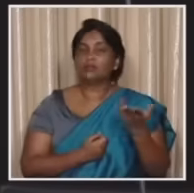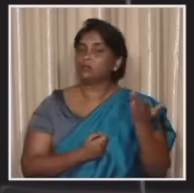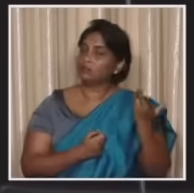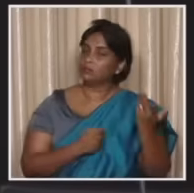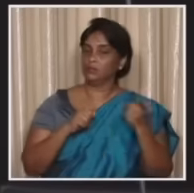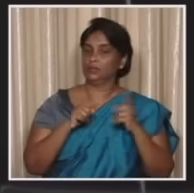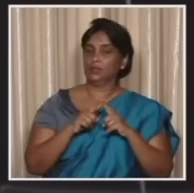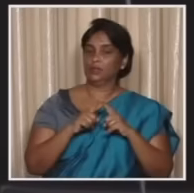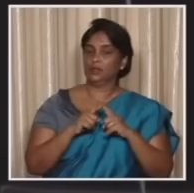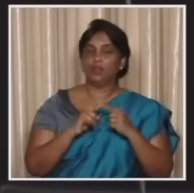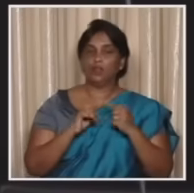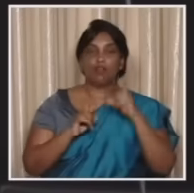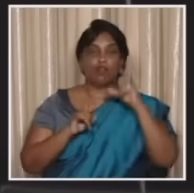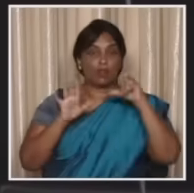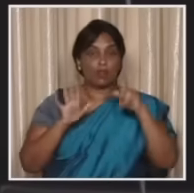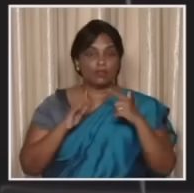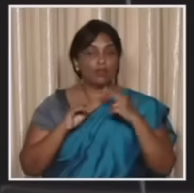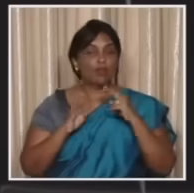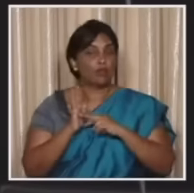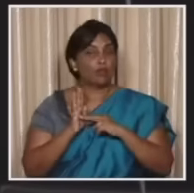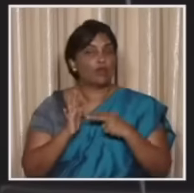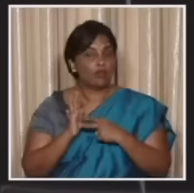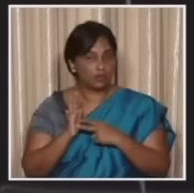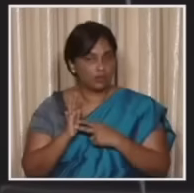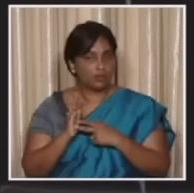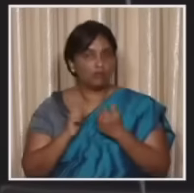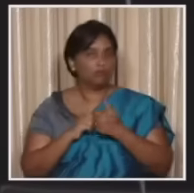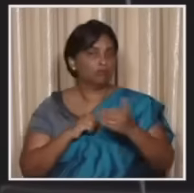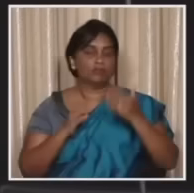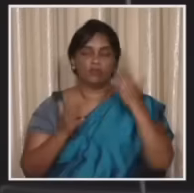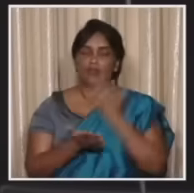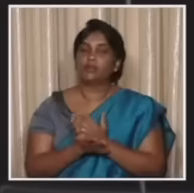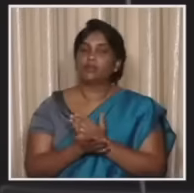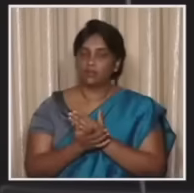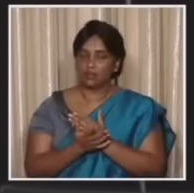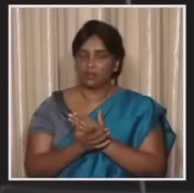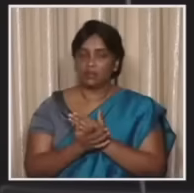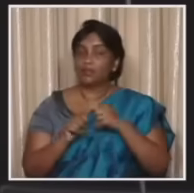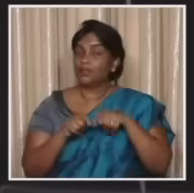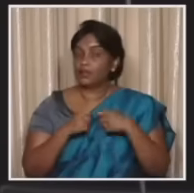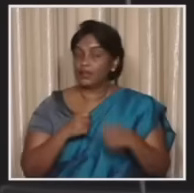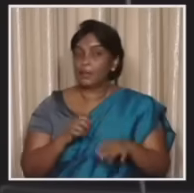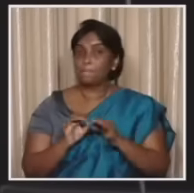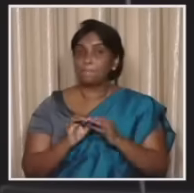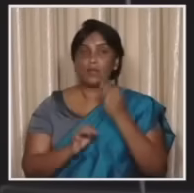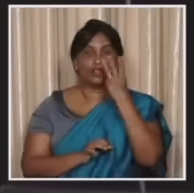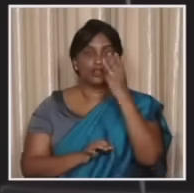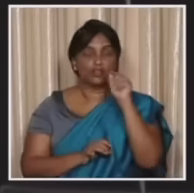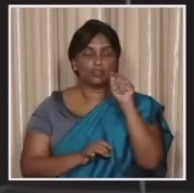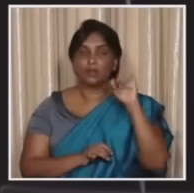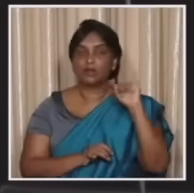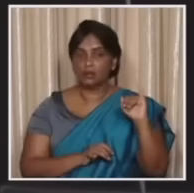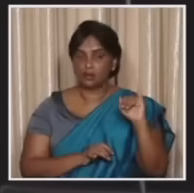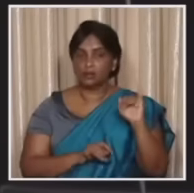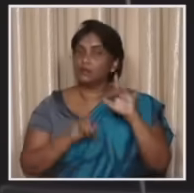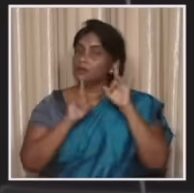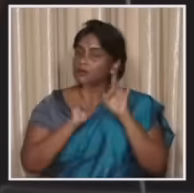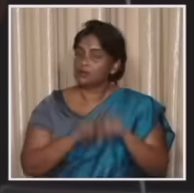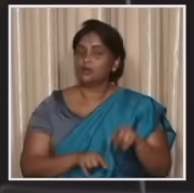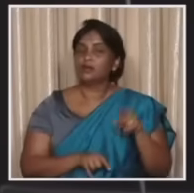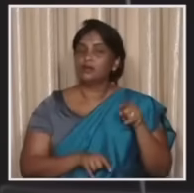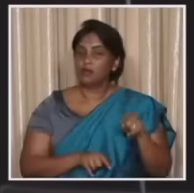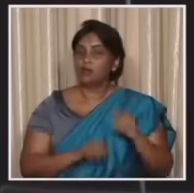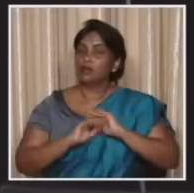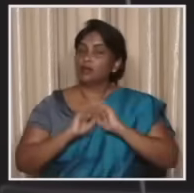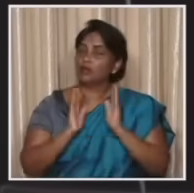ඊළඟට මේ ටොරින්ටන් මාවත ව්‍යාපෘතිය සම්පූර්ණ නවත්තලා තියෙනවා. පිරිවැය බිලියන 3.6යි. ඉතින් ඒ නිසා